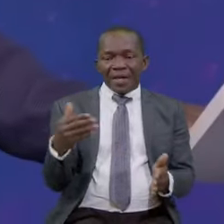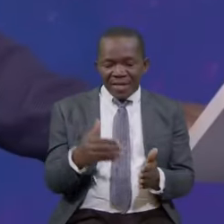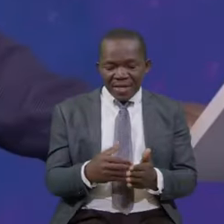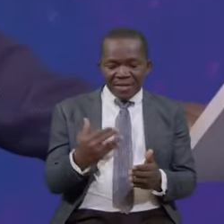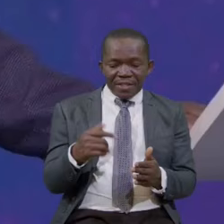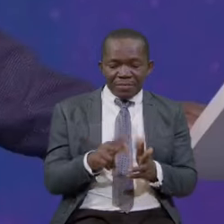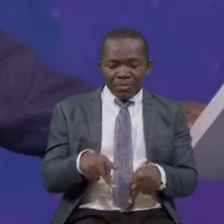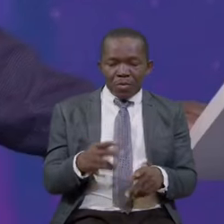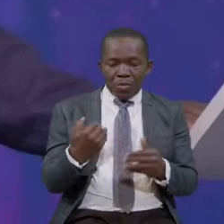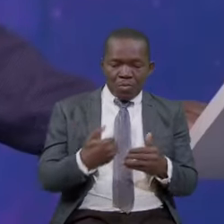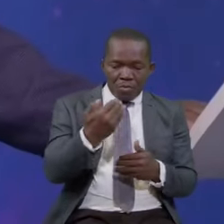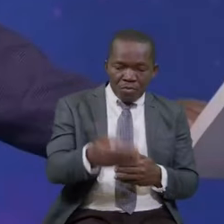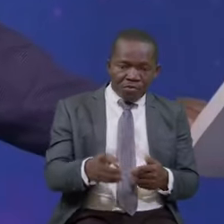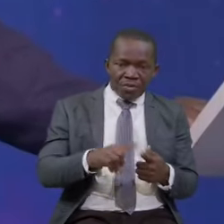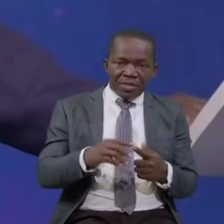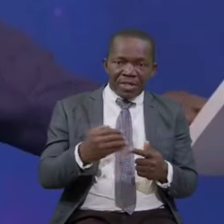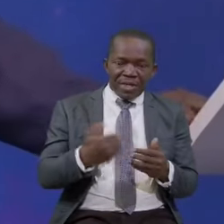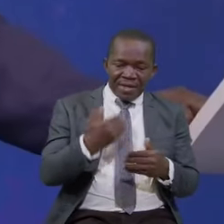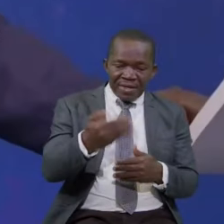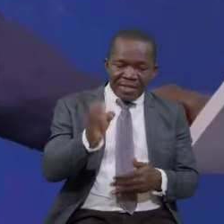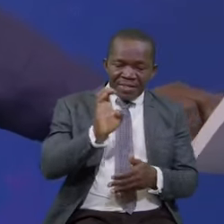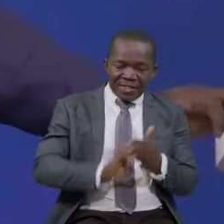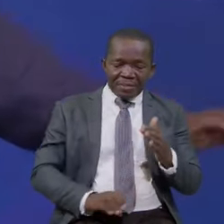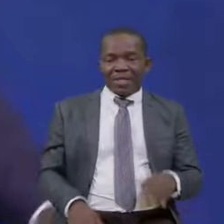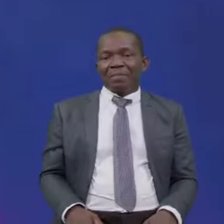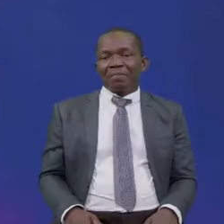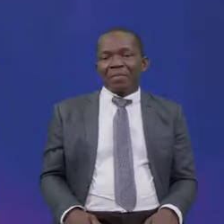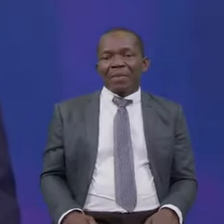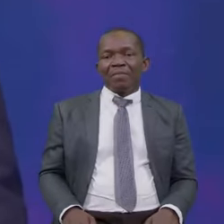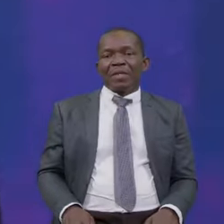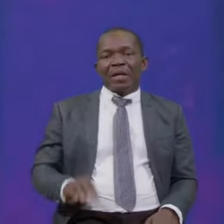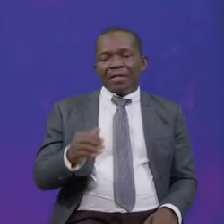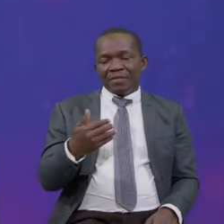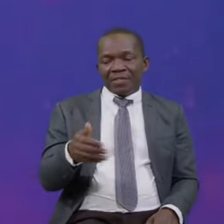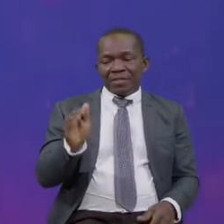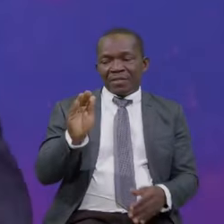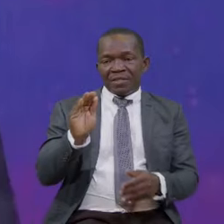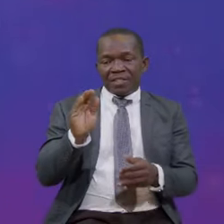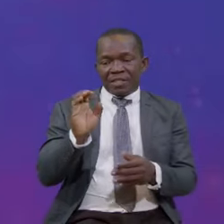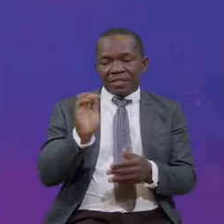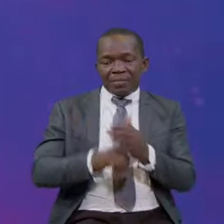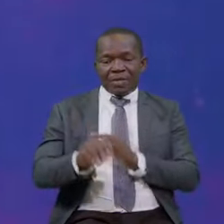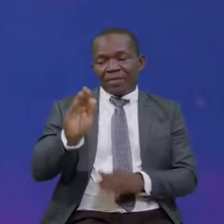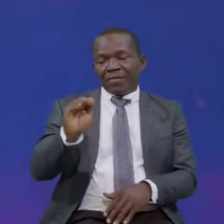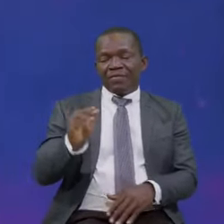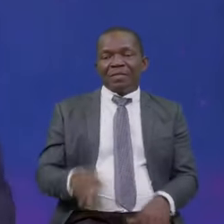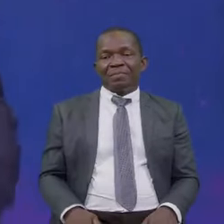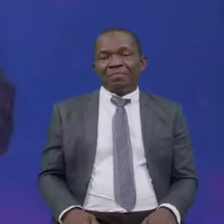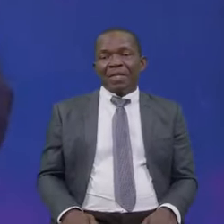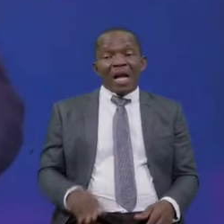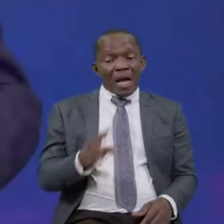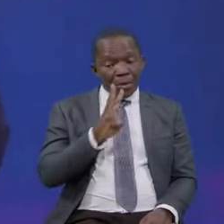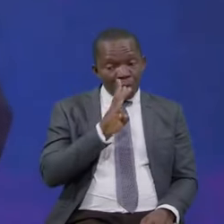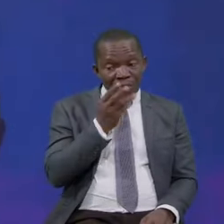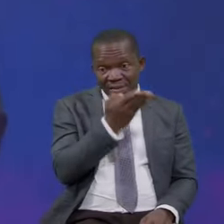suivant après avoir chanté à la fin de ce chapitre 15 l'eau était à mer ils n'ont pas pu boire et les